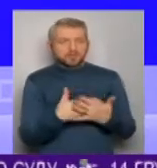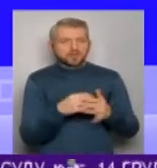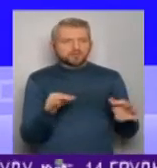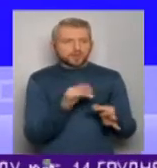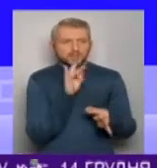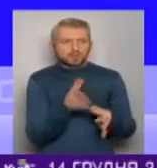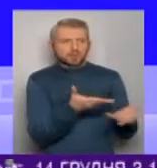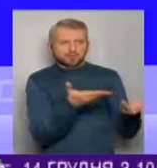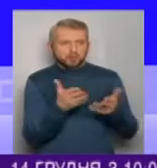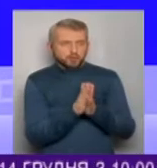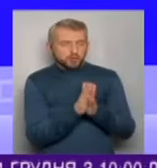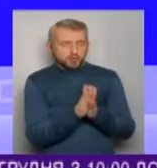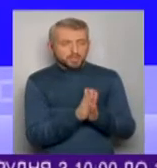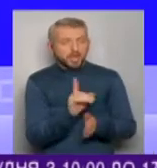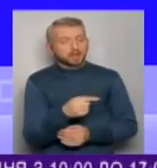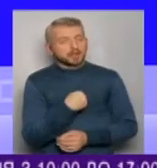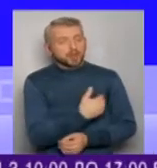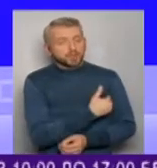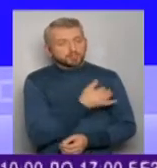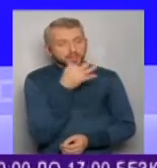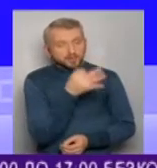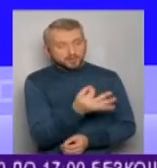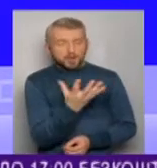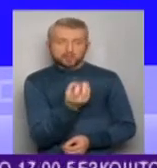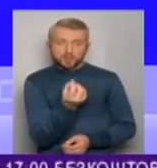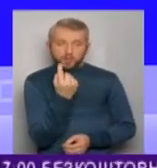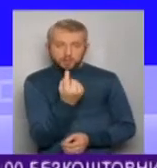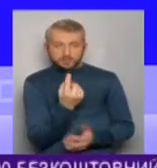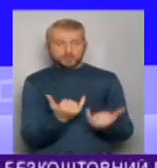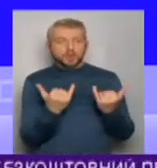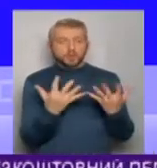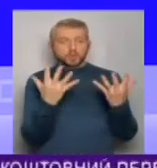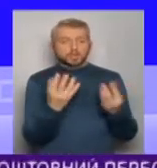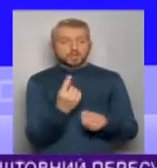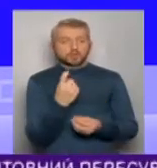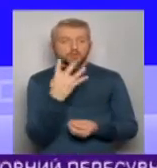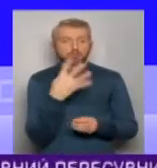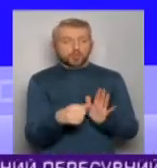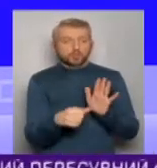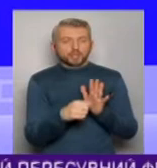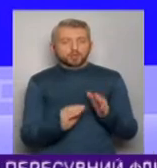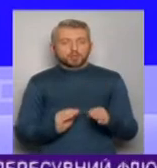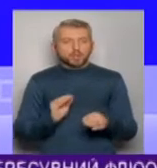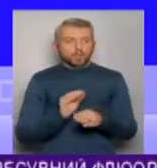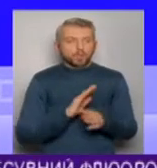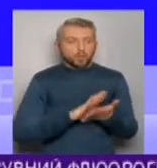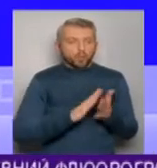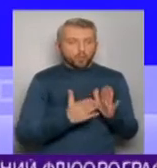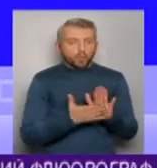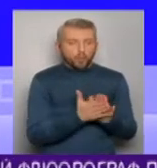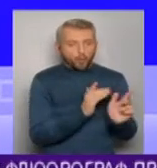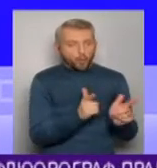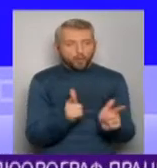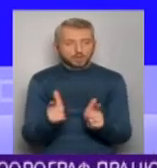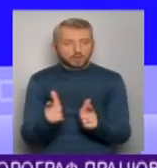запрошувати допомогти. Але я хотів би сказати ще одне буквально. На сьогоднішній день 146 додаткових угод